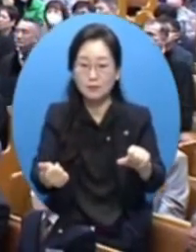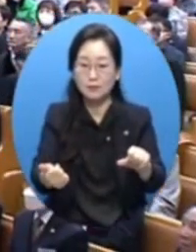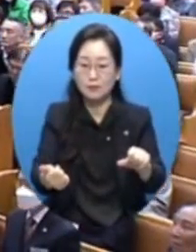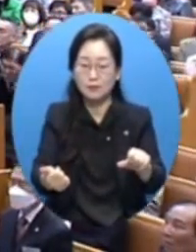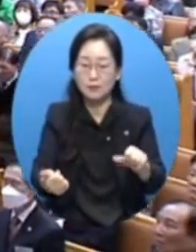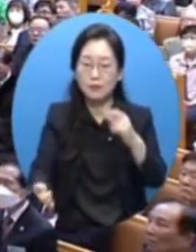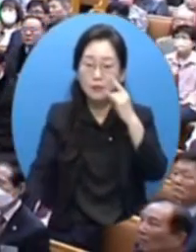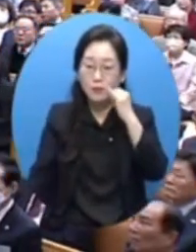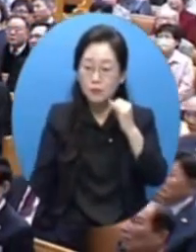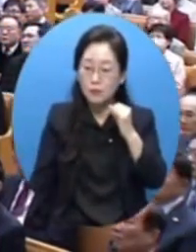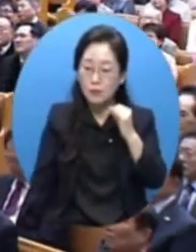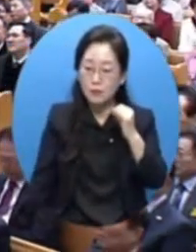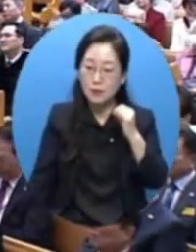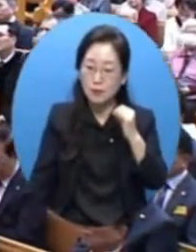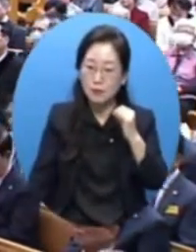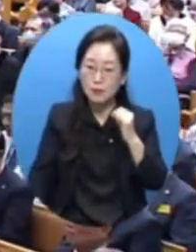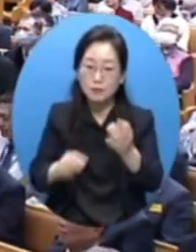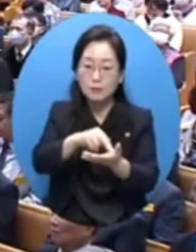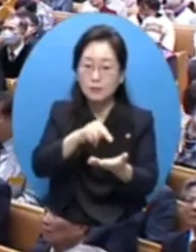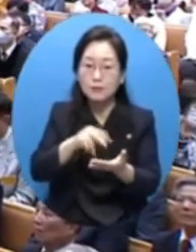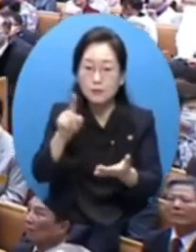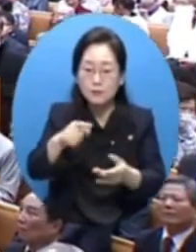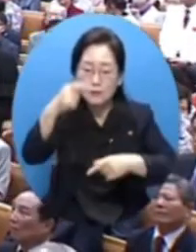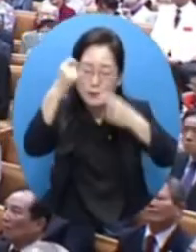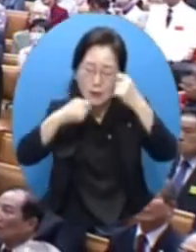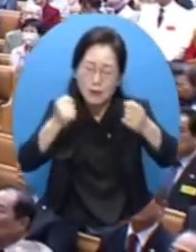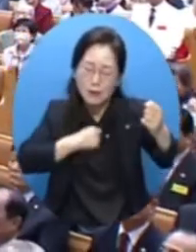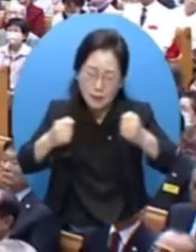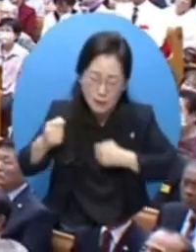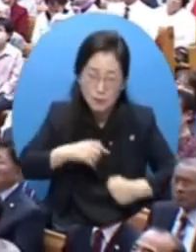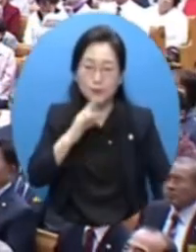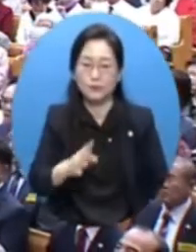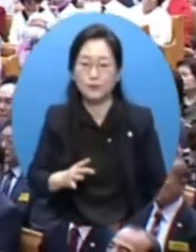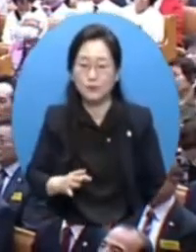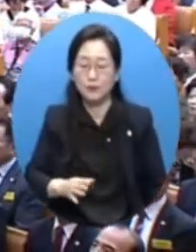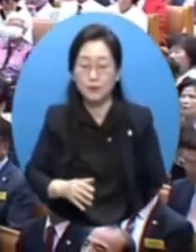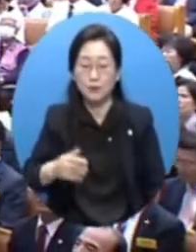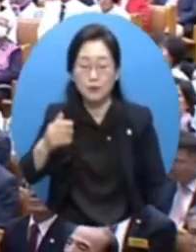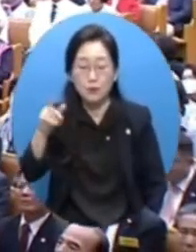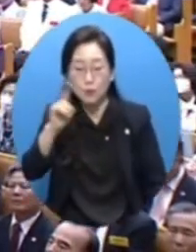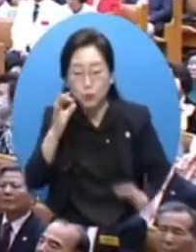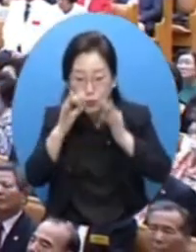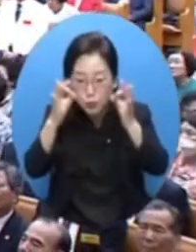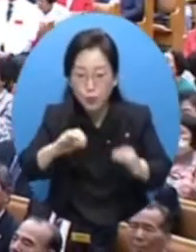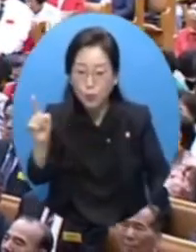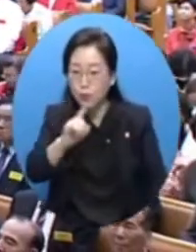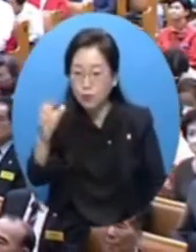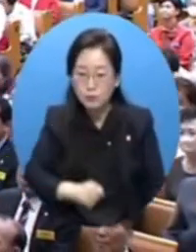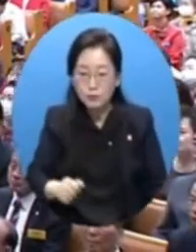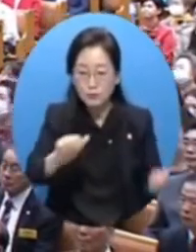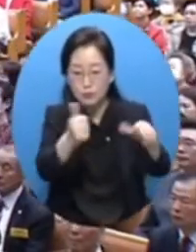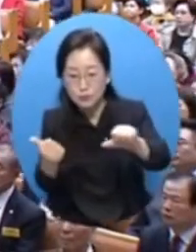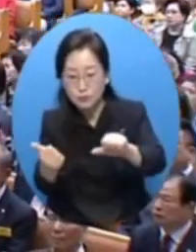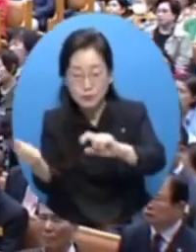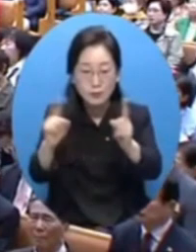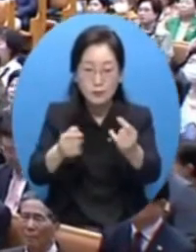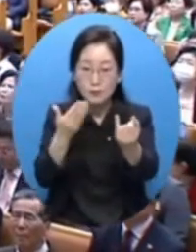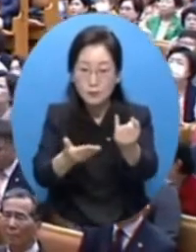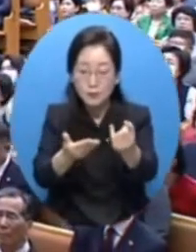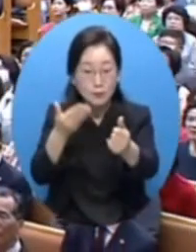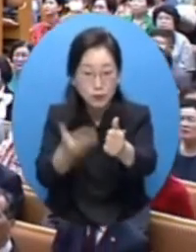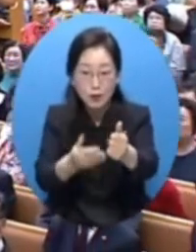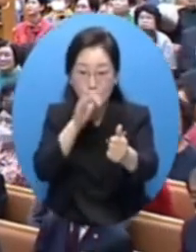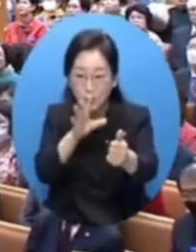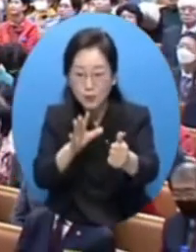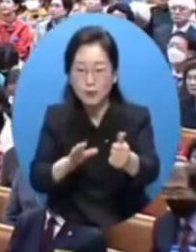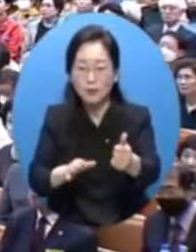어머니가 할 수 있는 일은 통곡하며 우는 것뿐입니다. 그 어떤 노력으로도 그 무엇으로도 죽은 아들을 살릴 수가 없었습니다.